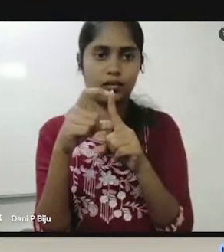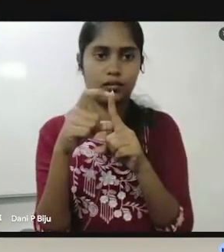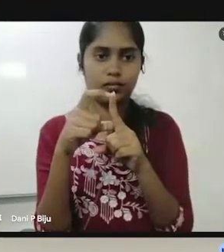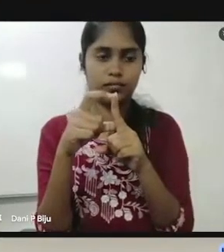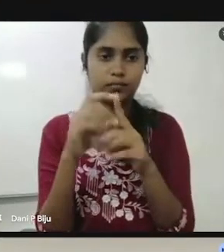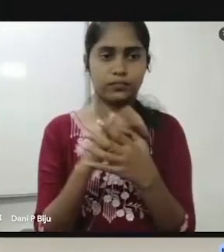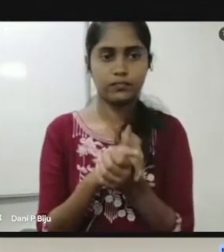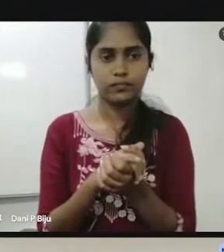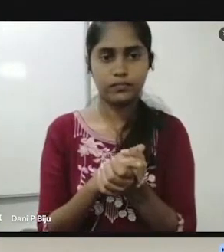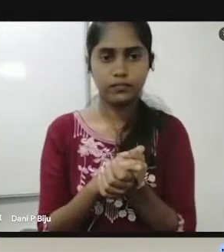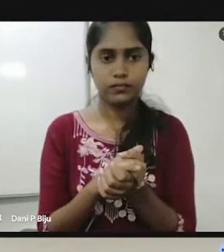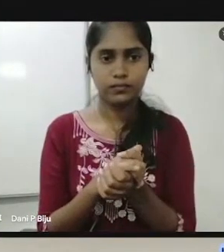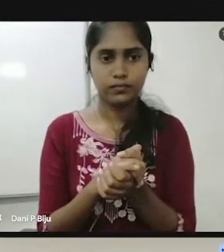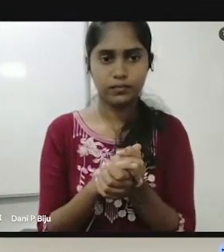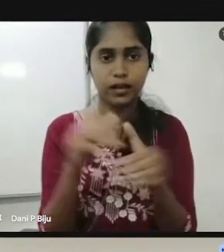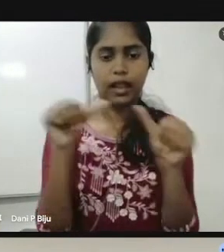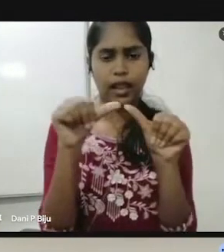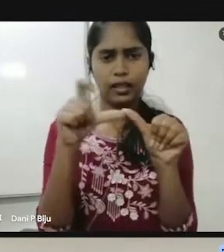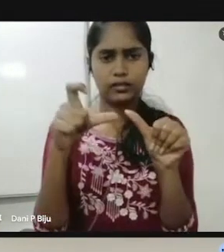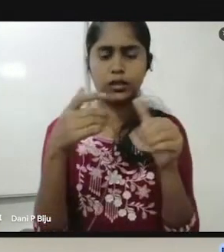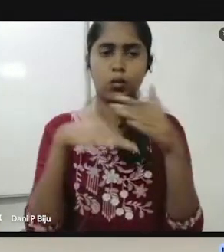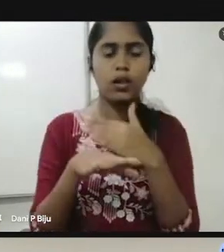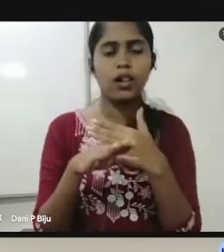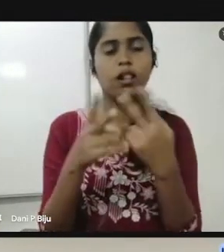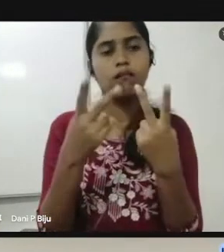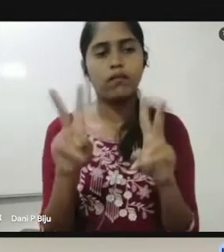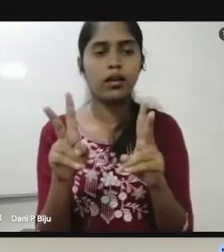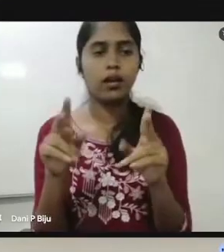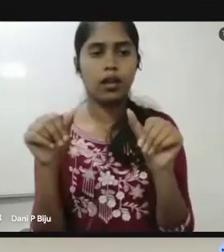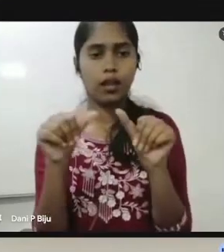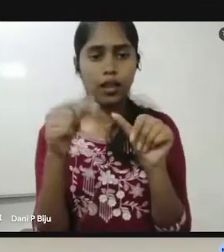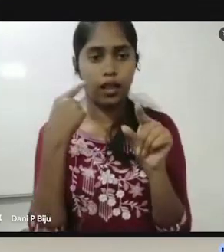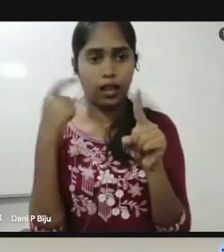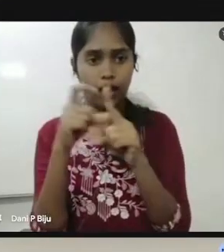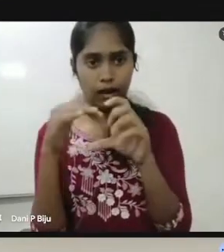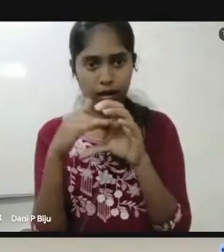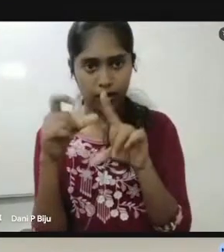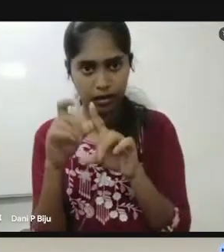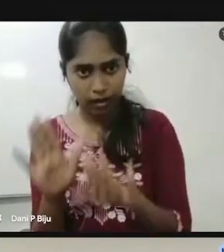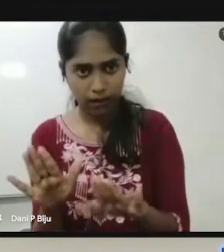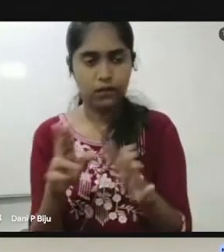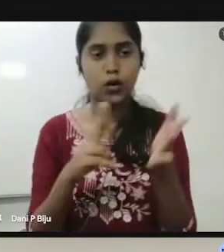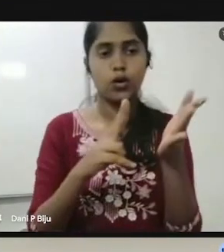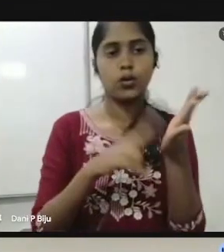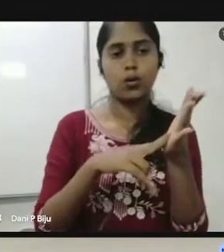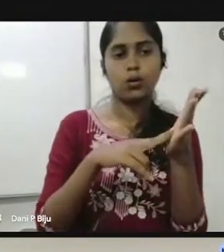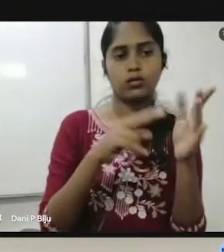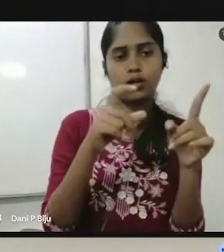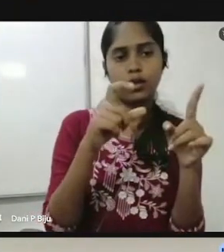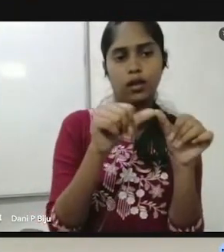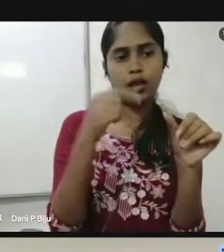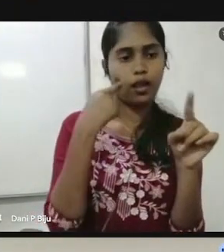ഇപ്പം എയ്ഡ്സിൽ തന്നെ ഞാൻ നേരത്തെ പറഞ്ഞതുപോലെ നമുക്ക് ടെക്നോളജി ഇല്ലാത്ത സിസ്റ്റംസ് ഉണ്ട്. നിങ്ങൾ ഏറ്റവും എക്സ്ട്രീം ലെഫ്റ്റിൽ